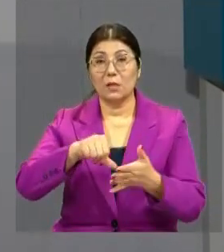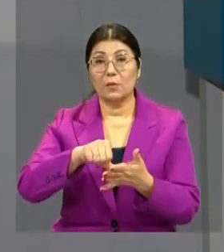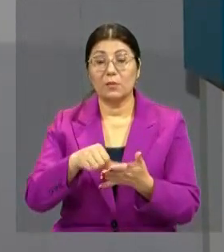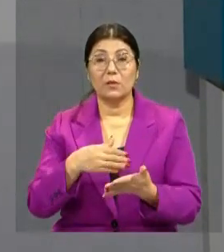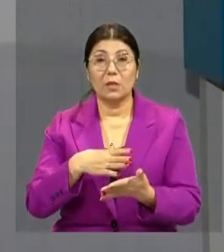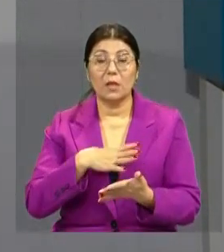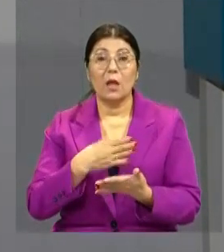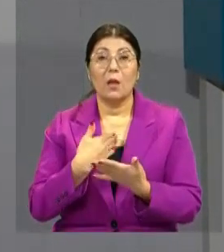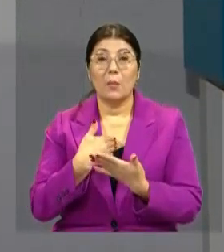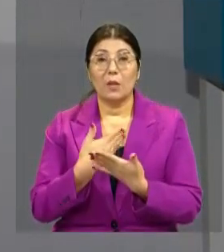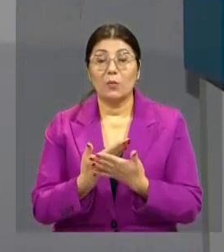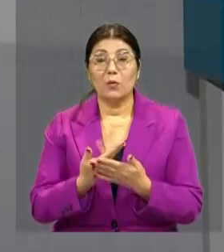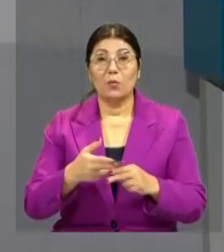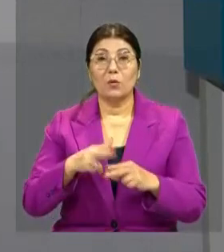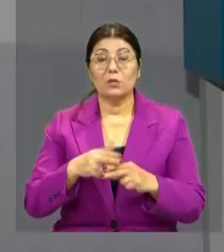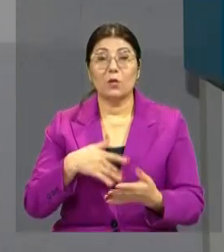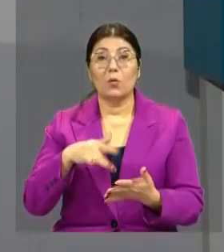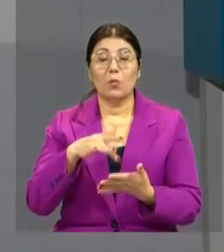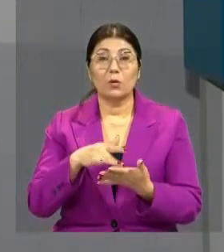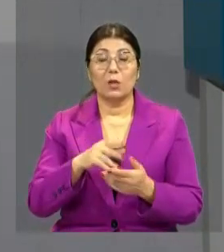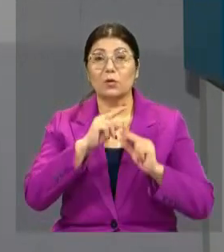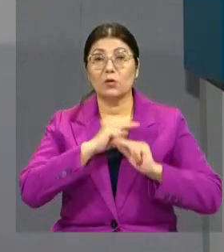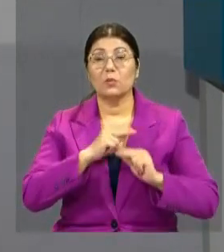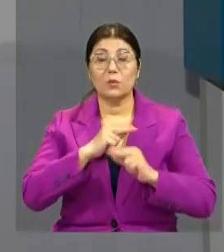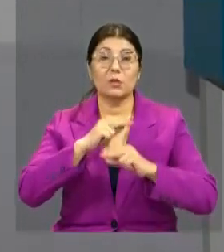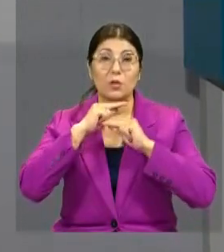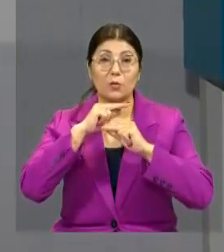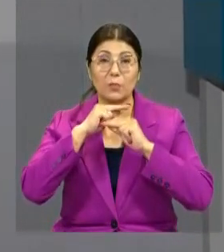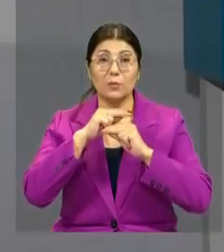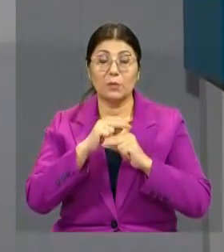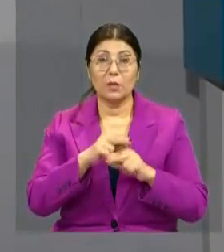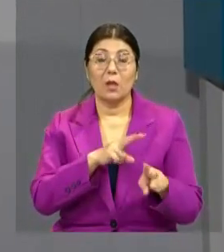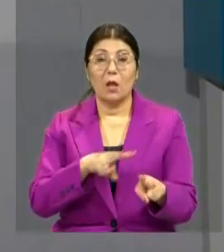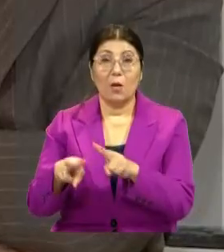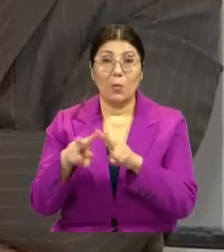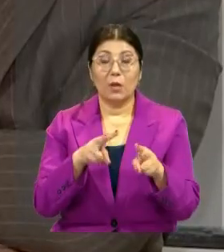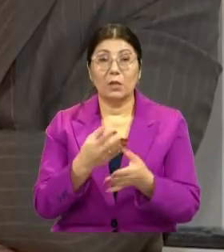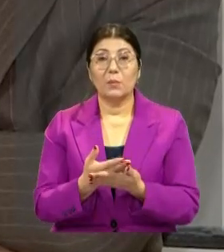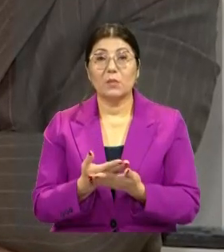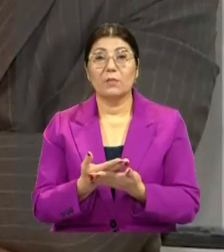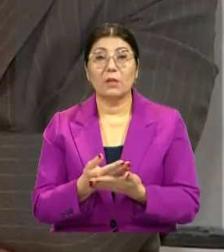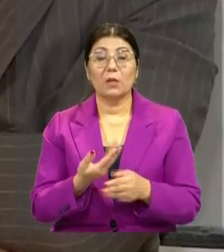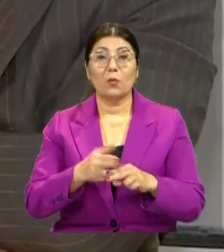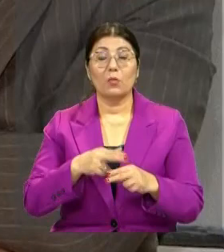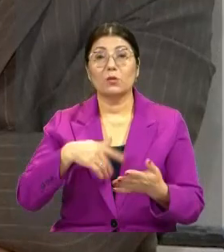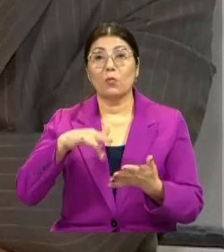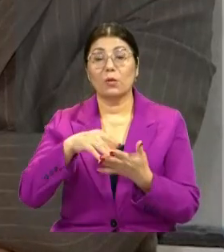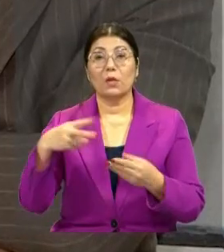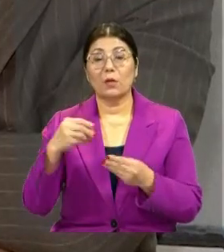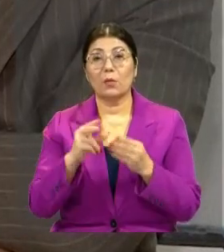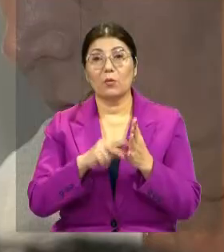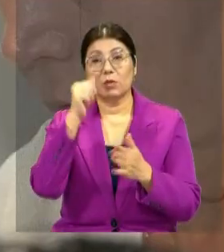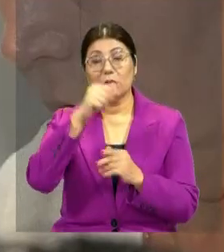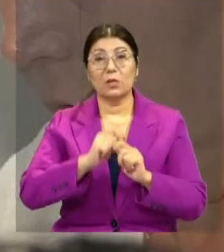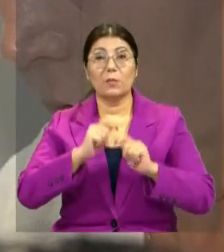ретінде біз әрине осы орталықтың жұмысына әрқашанда көңіл бөлеміз, бақылауымызды ұстаймыз. Айта кетейік, аталмыш орталық 2018 жылы